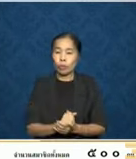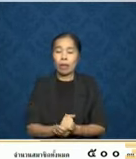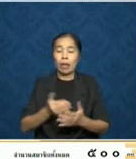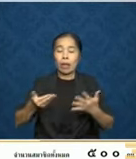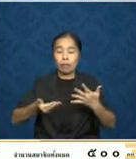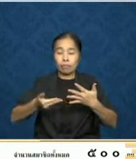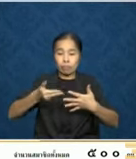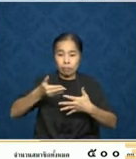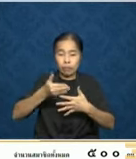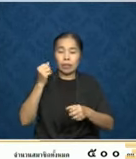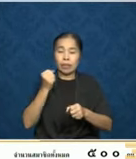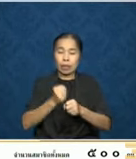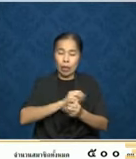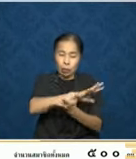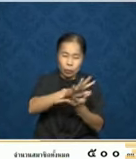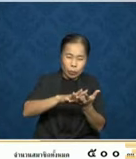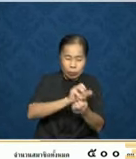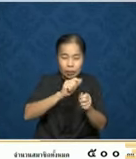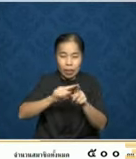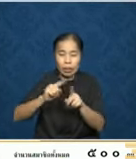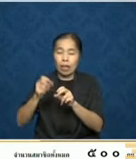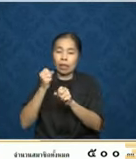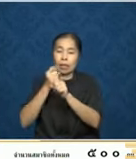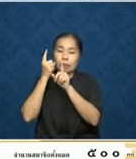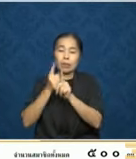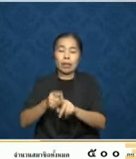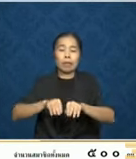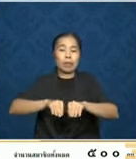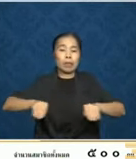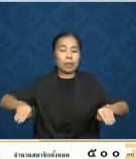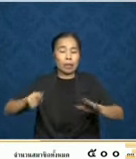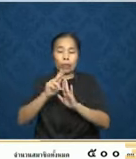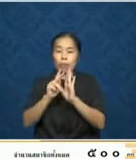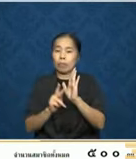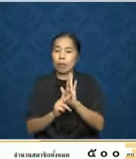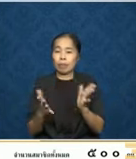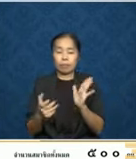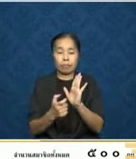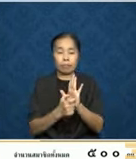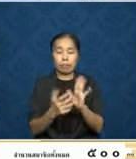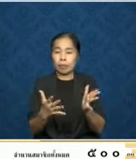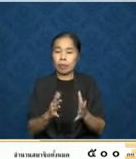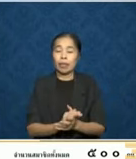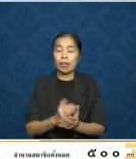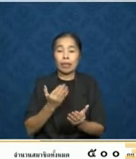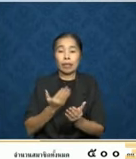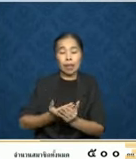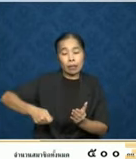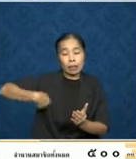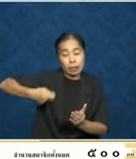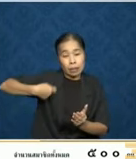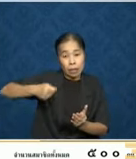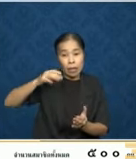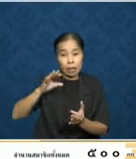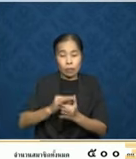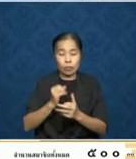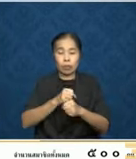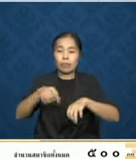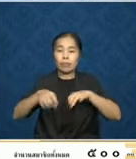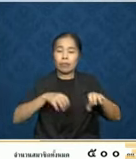และวิธีการกำจัดขยะที่ยังไม่เป็นไปตามมาตรฐานที่กฎหมายกำหนดครับหากดูข้อมูลค่าใช้จ่ายในการจัดการขยะจ